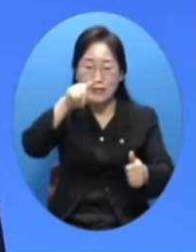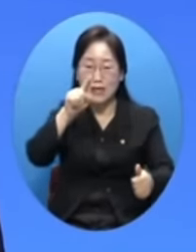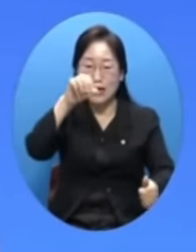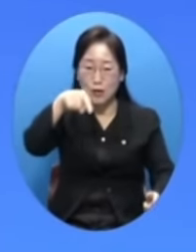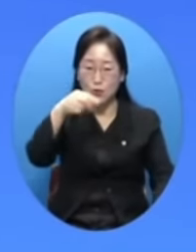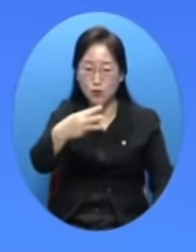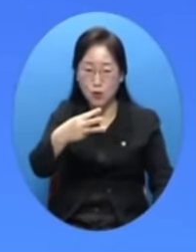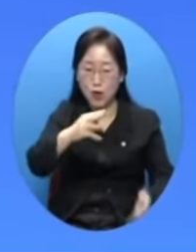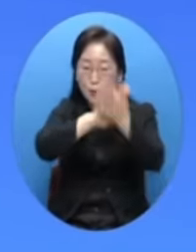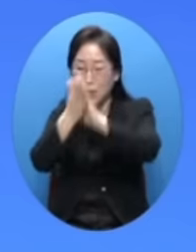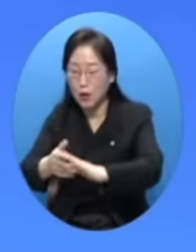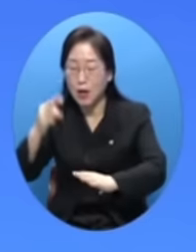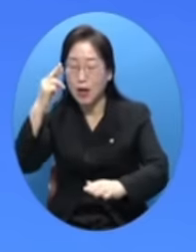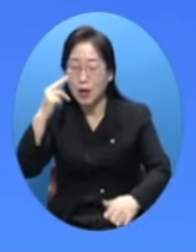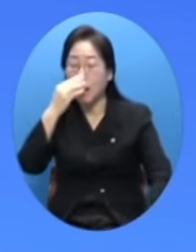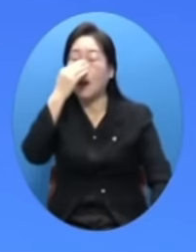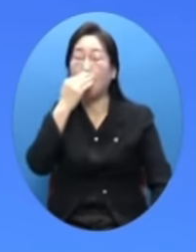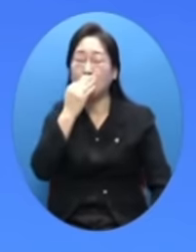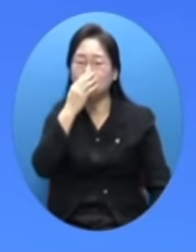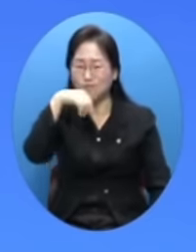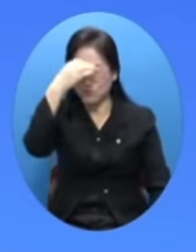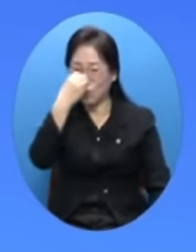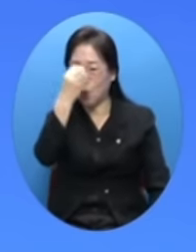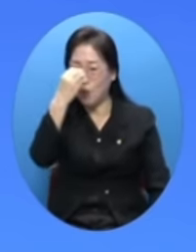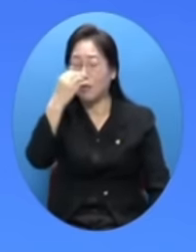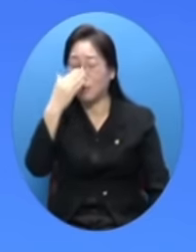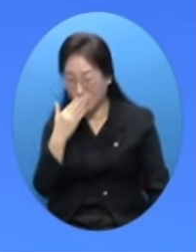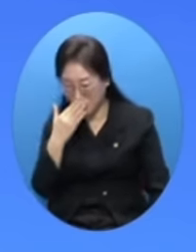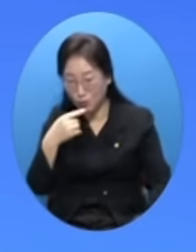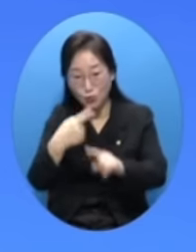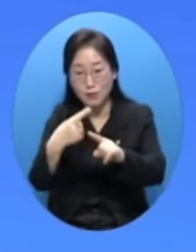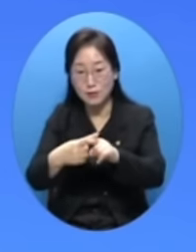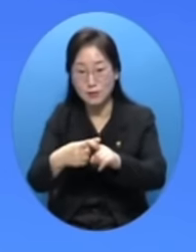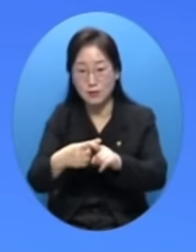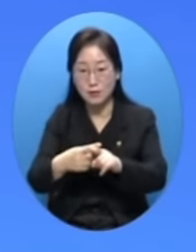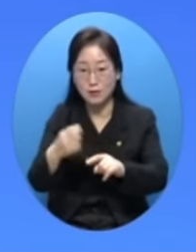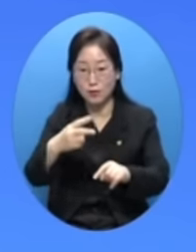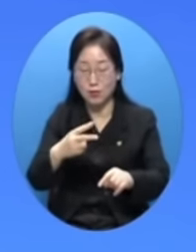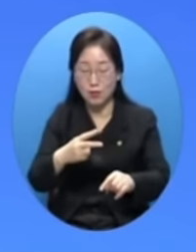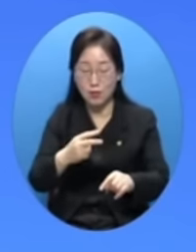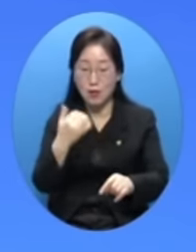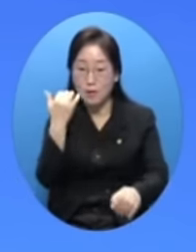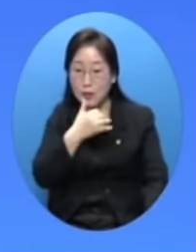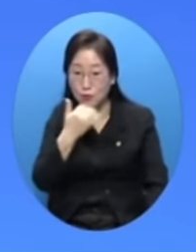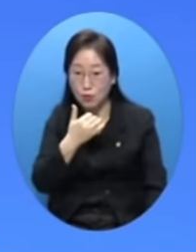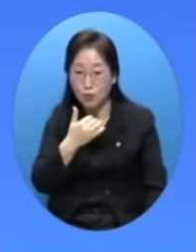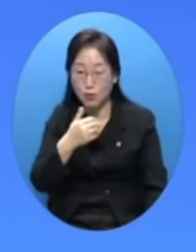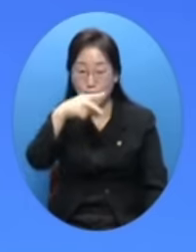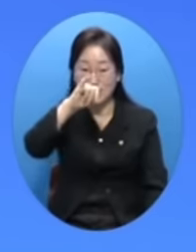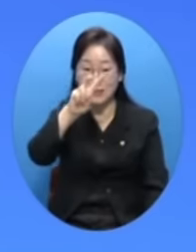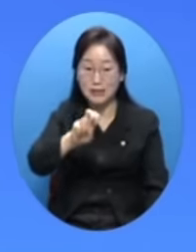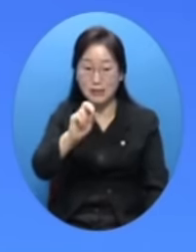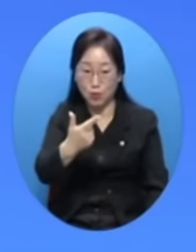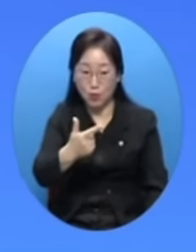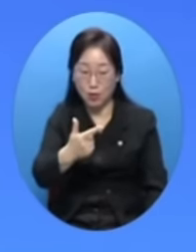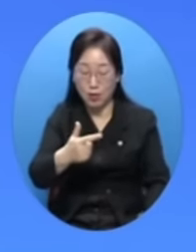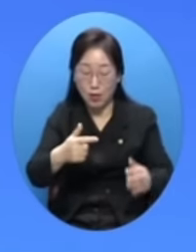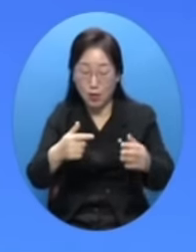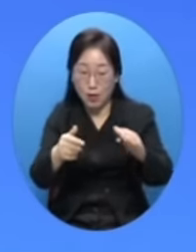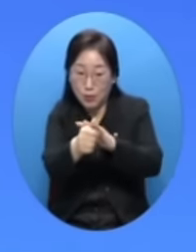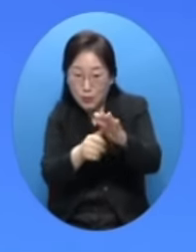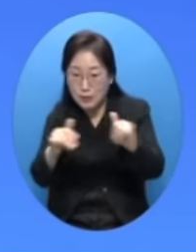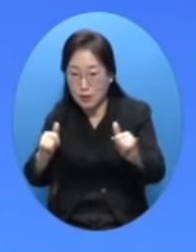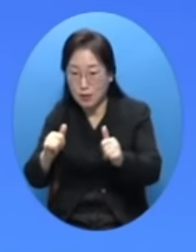심은이 변하여 하나님의 능력 있는 사도 베드로가 되듯이 그 삶을 변화시켜 주시는 것입니다